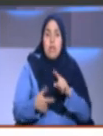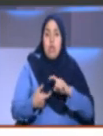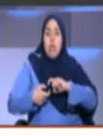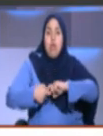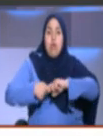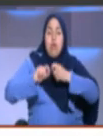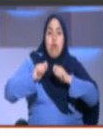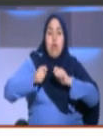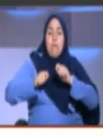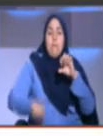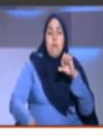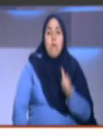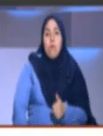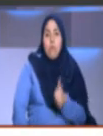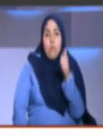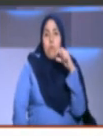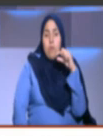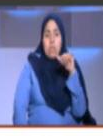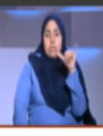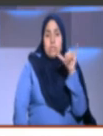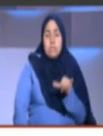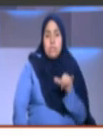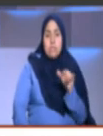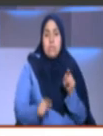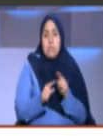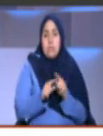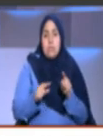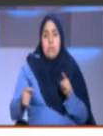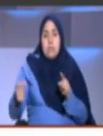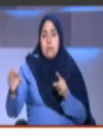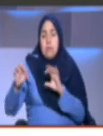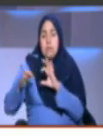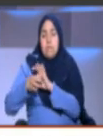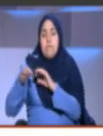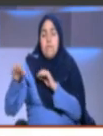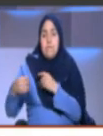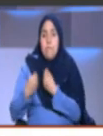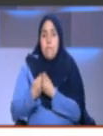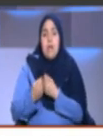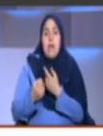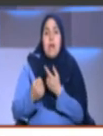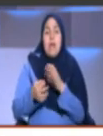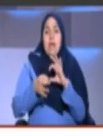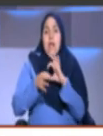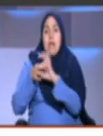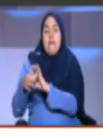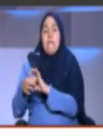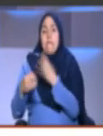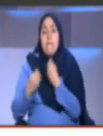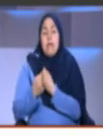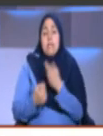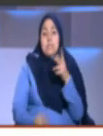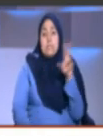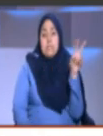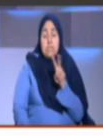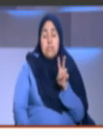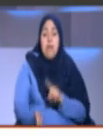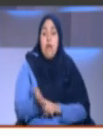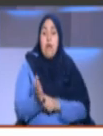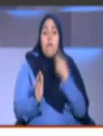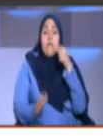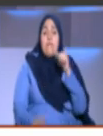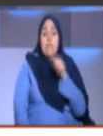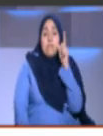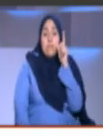بسيناء، وهذا كان مطلوبا من قبل. نعم، لأن دي أول مرة في التاريخ سيناء يتم ربطها